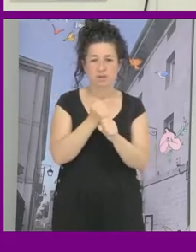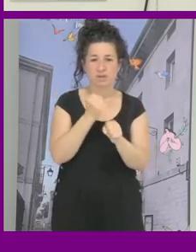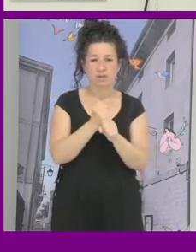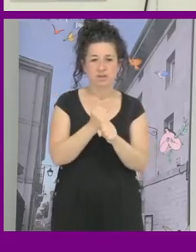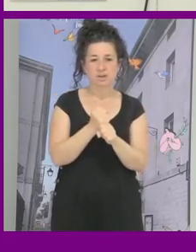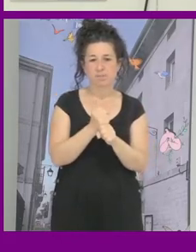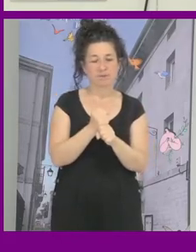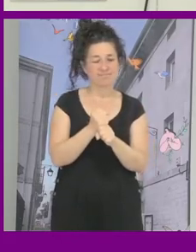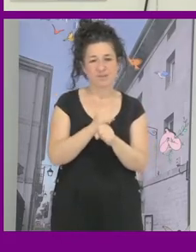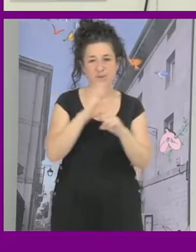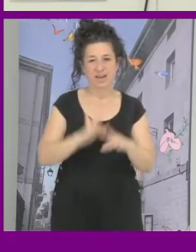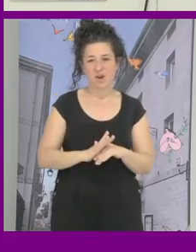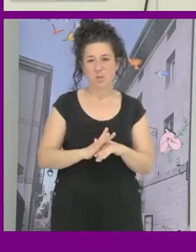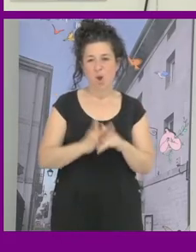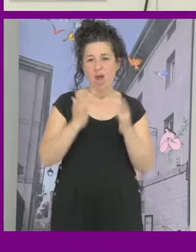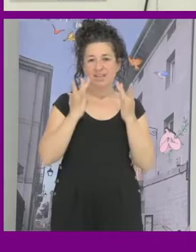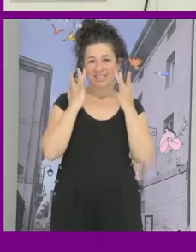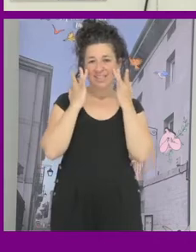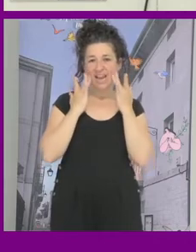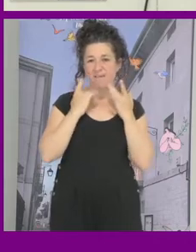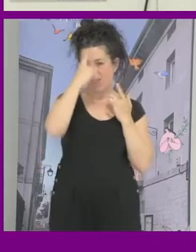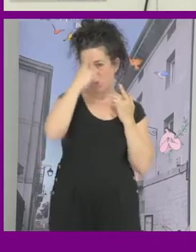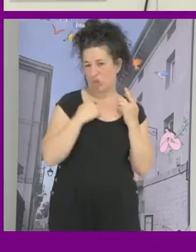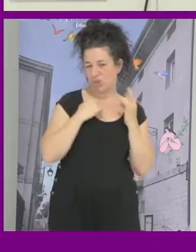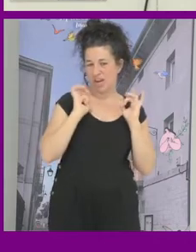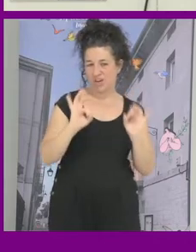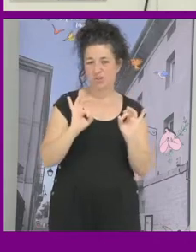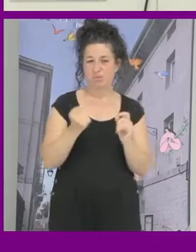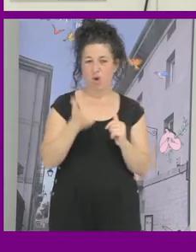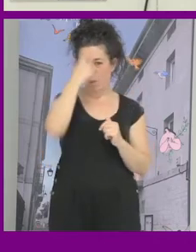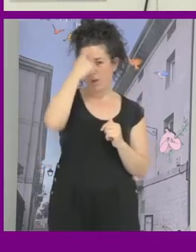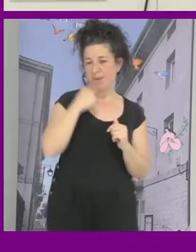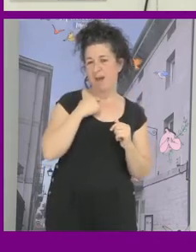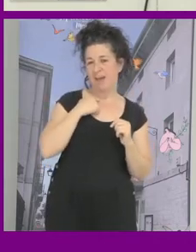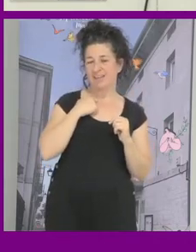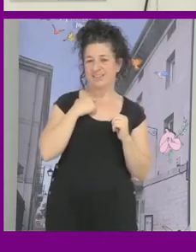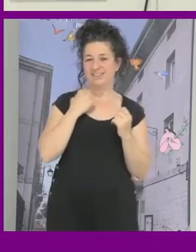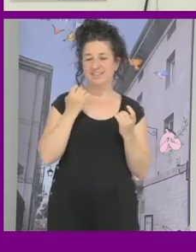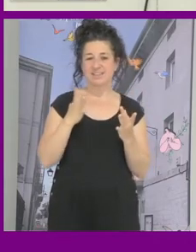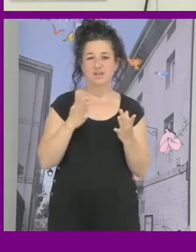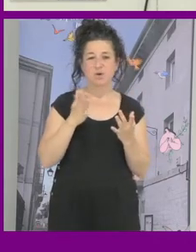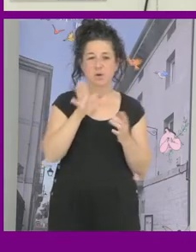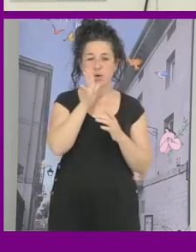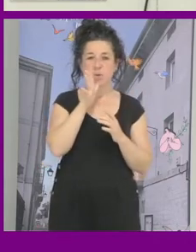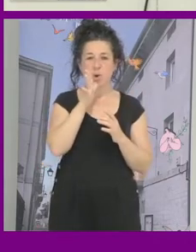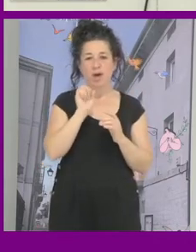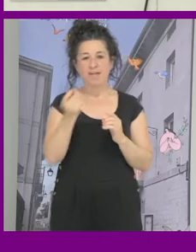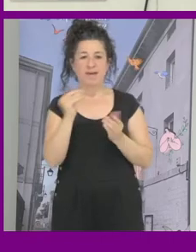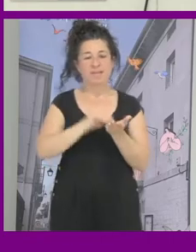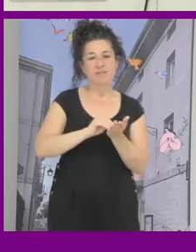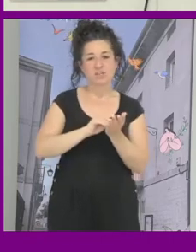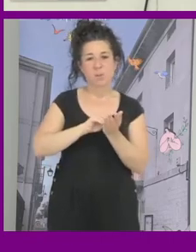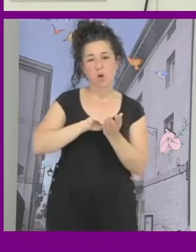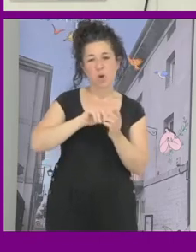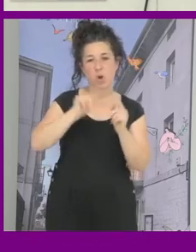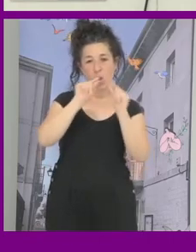washing, ez, joeraren ba, adierazle euskaldun gisa edo, ez? Orduan, bueno, nik neuk ere beti